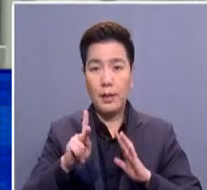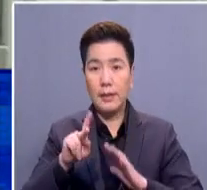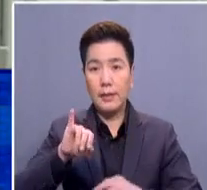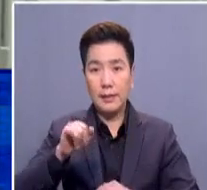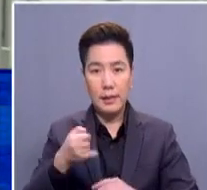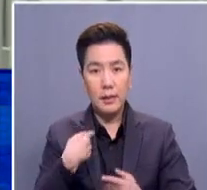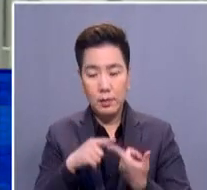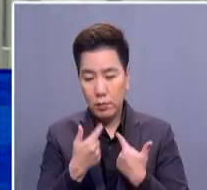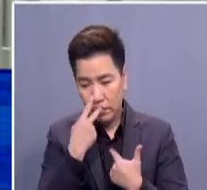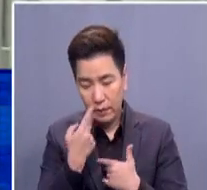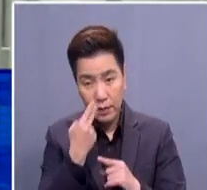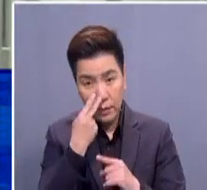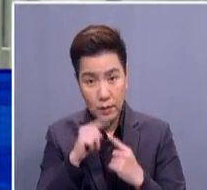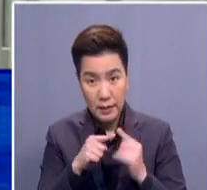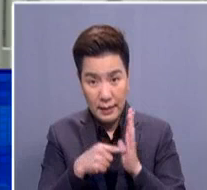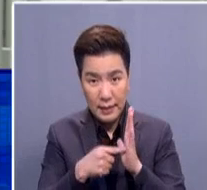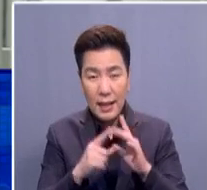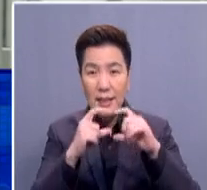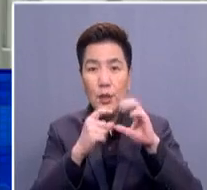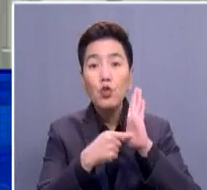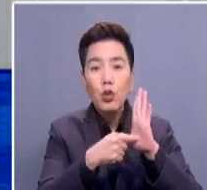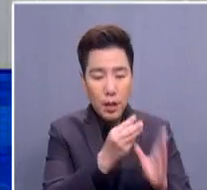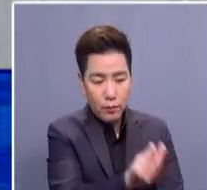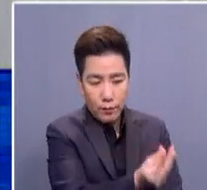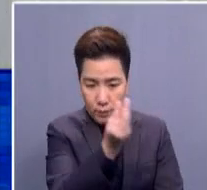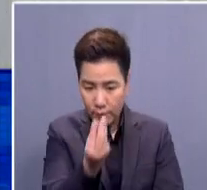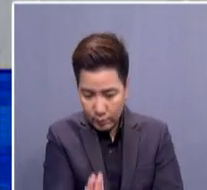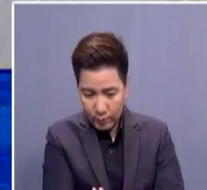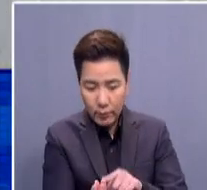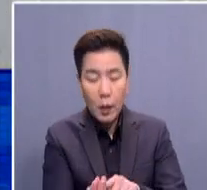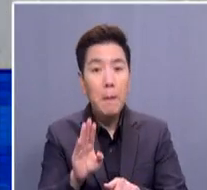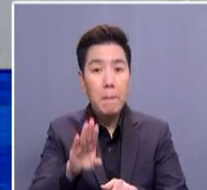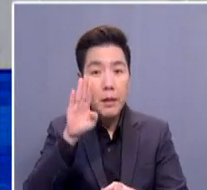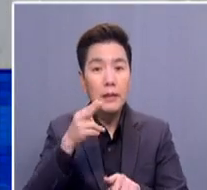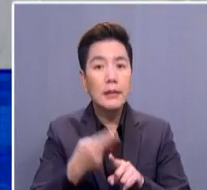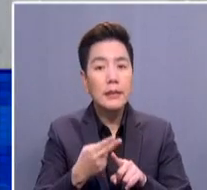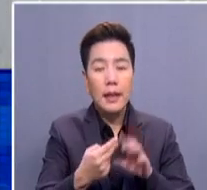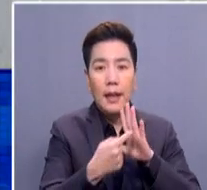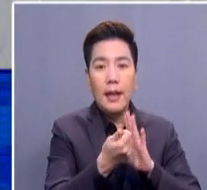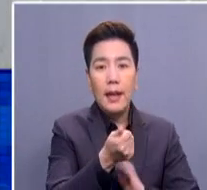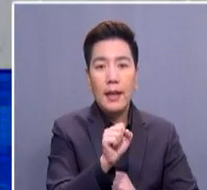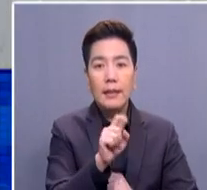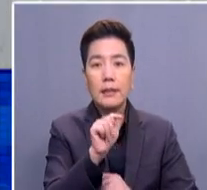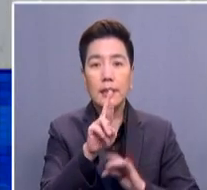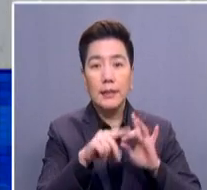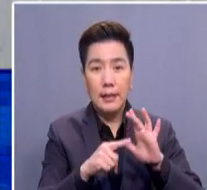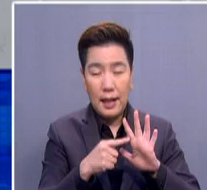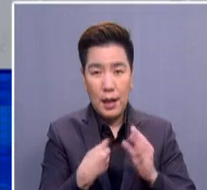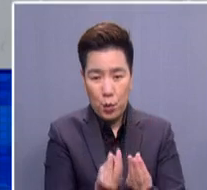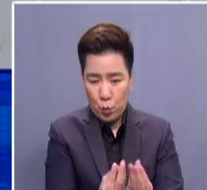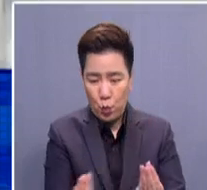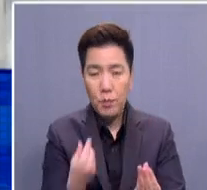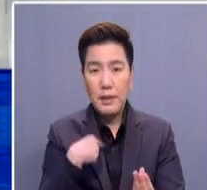ค่ะบอกว่าได้รับกับตัวอย่างของวัคซีนป้องกันโครง v19ของบริษัทแอสตร้าเซนเนก้าจำนวน23